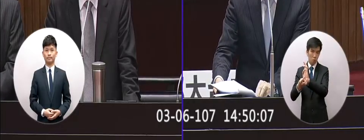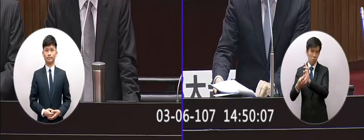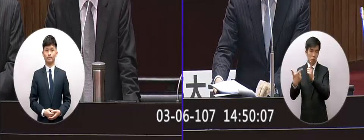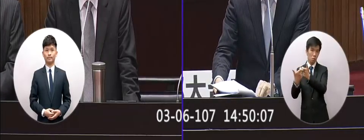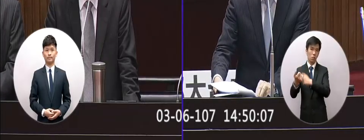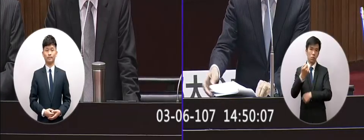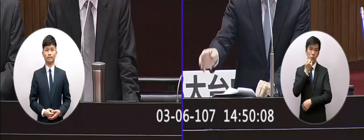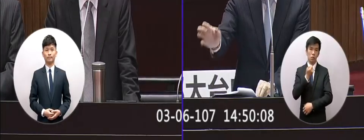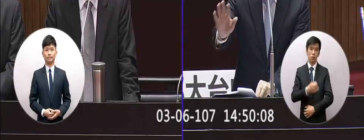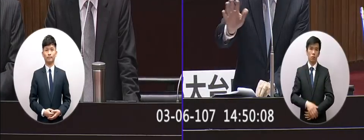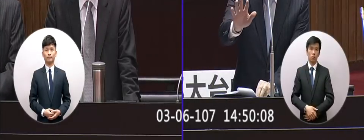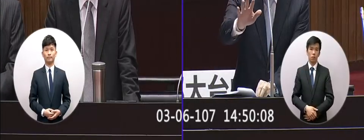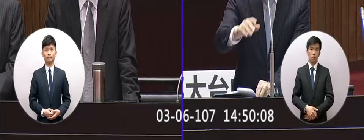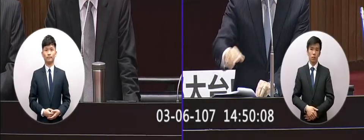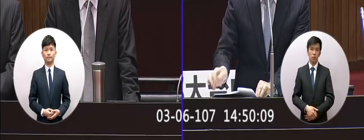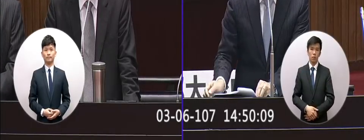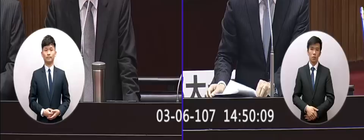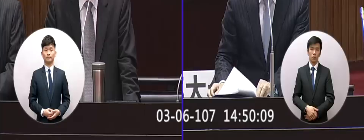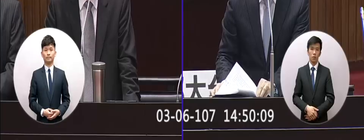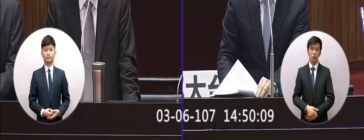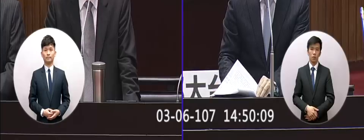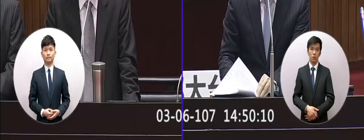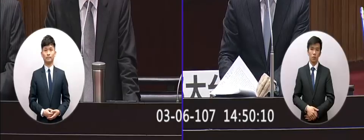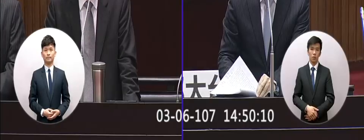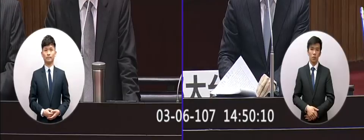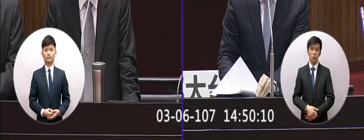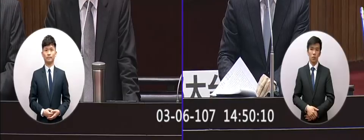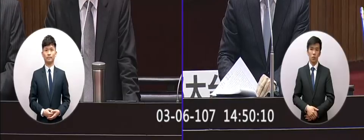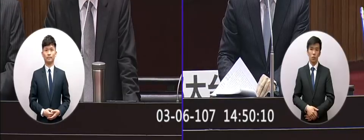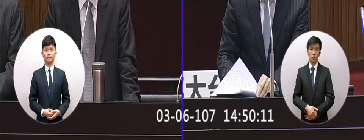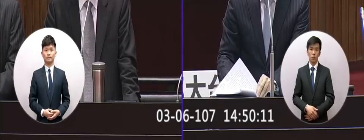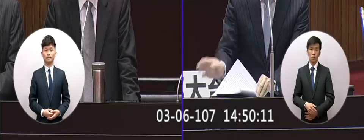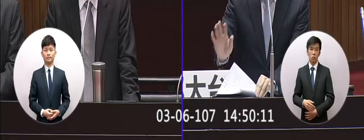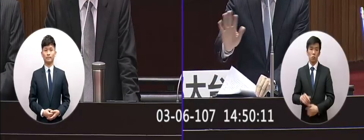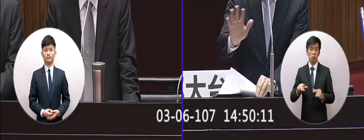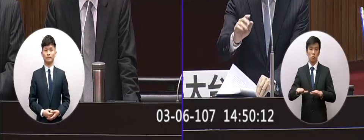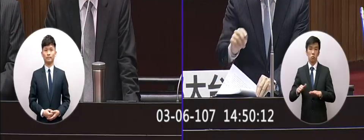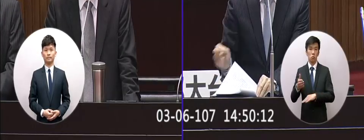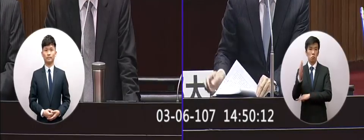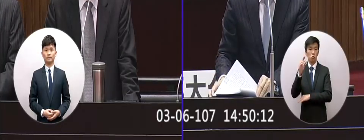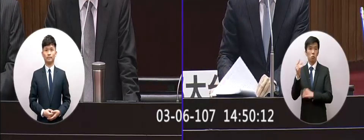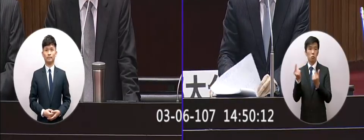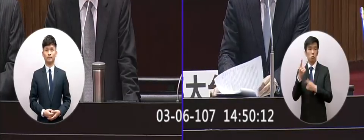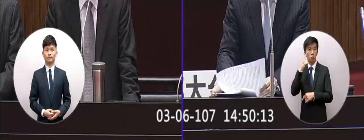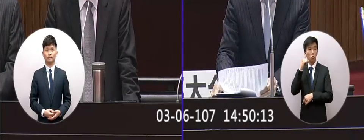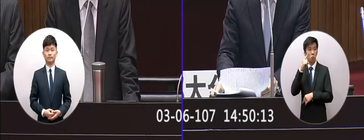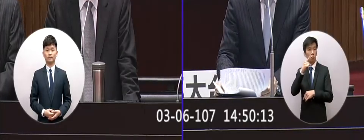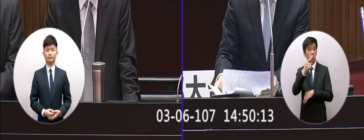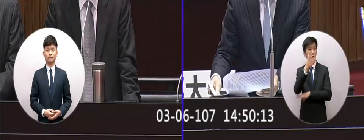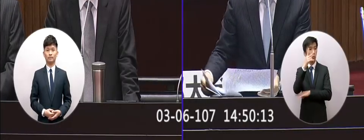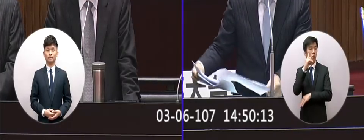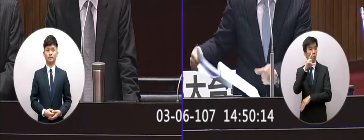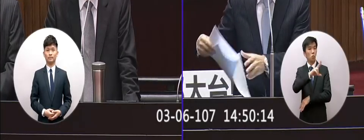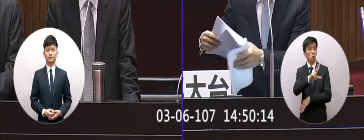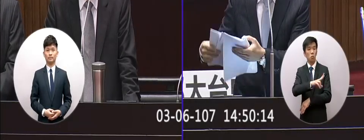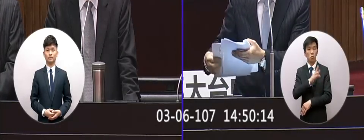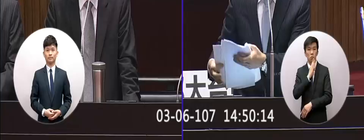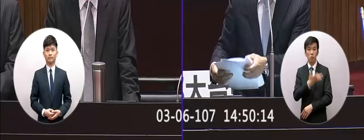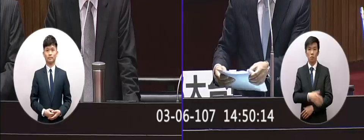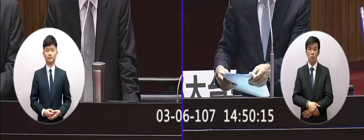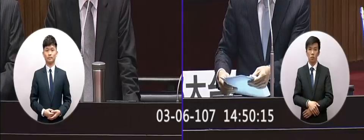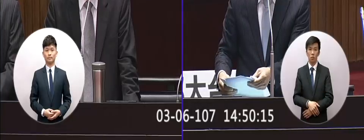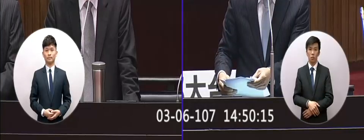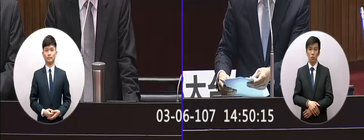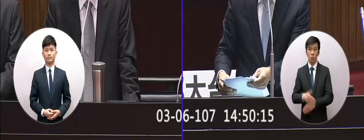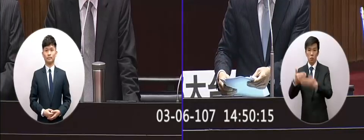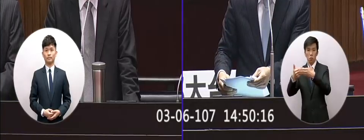样子，他感觉不是没有看到你的存在，大陆政府没有看到我们这个中华民